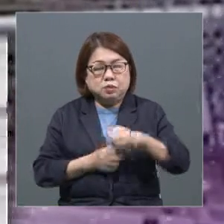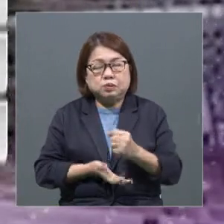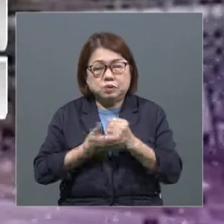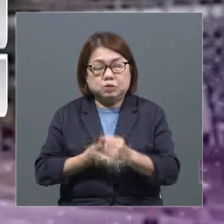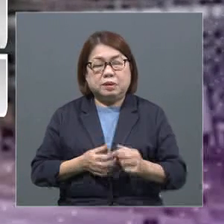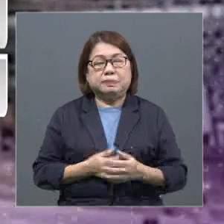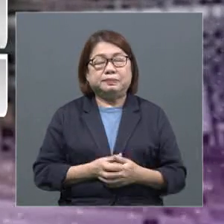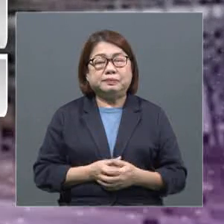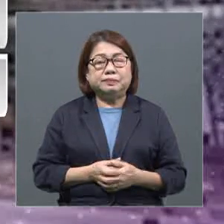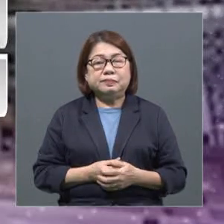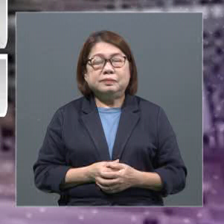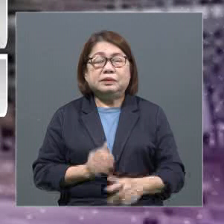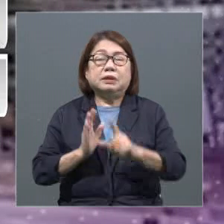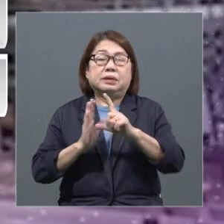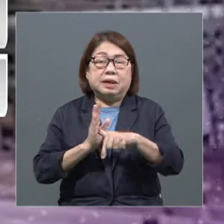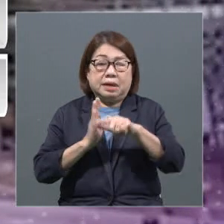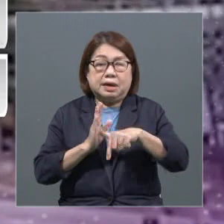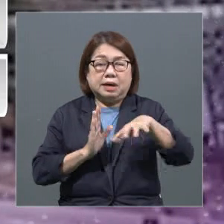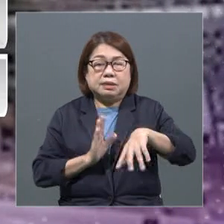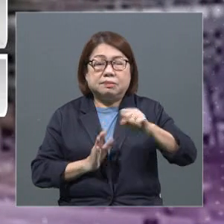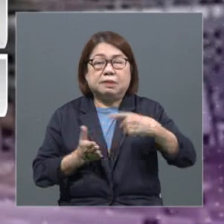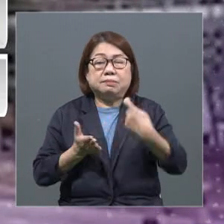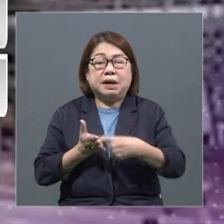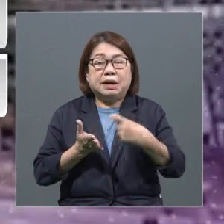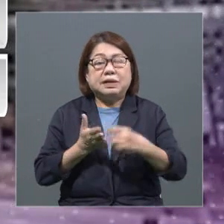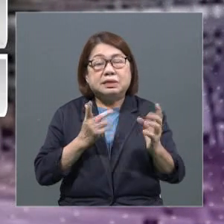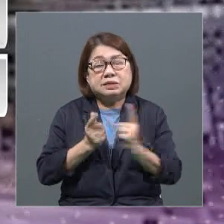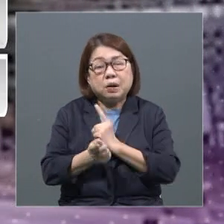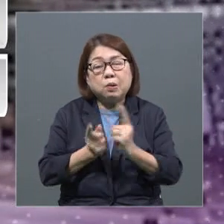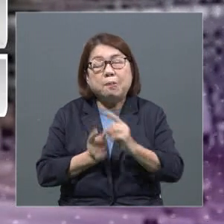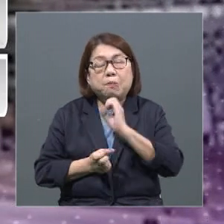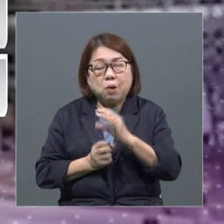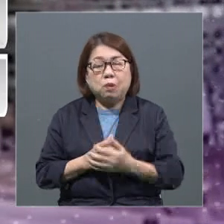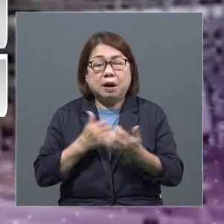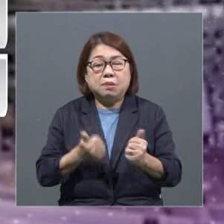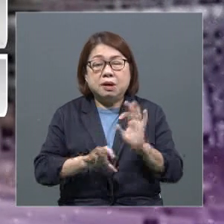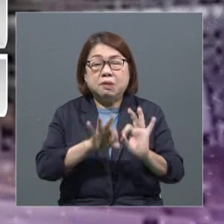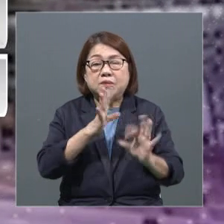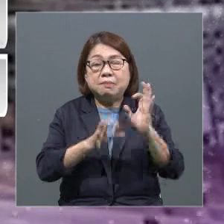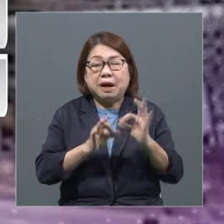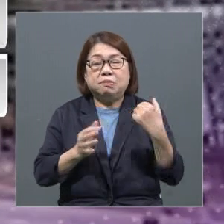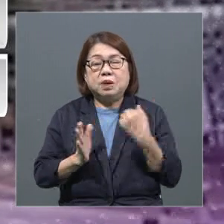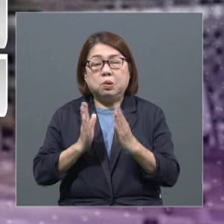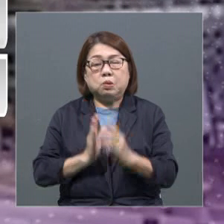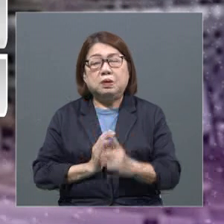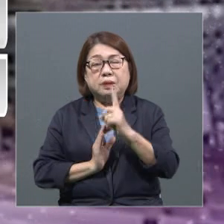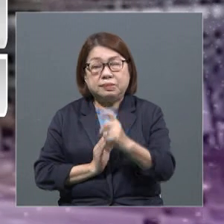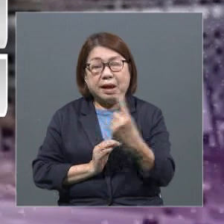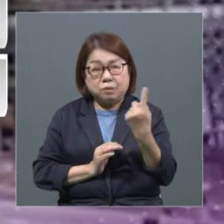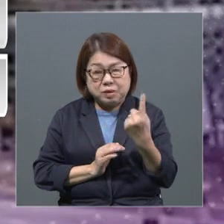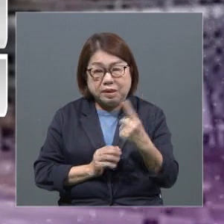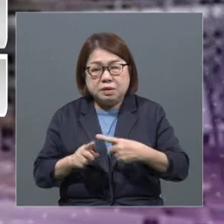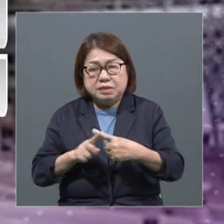บุญสงฆ์ทัชัยยุทธเลขาธิการสำนักงานประกันสังคมเปิดเผยว่าเหตุการณ์ในครั้งนี้นะคะมีผู้เสียชีวิตหนึคนบาดเจ็บ 5